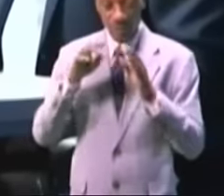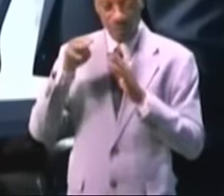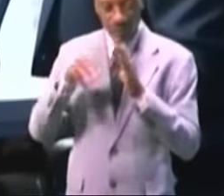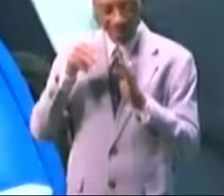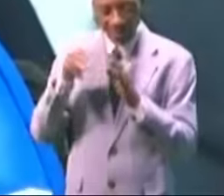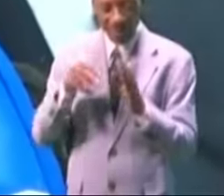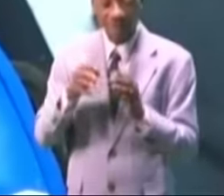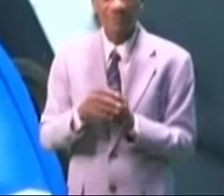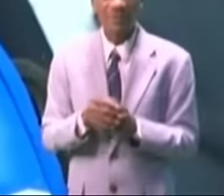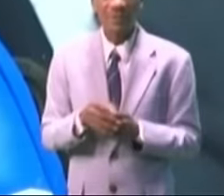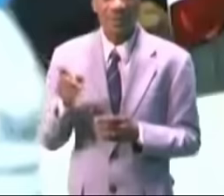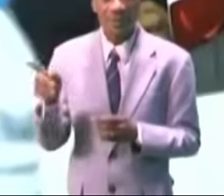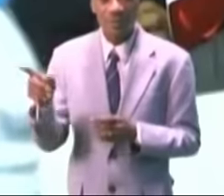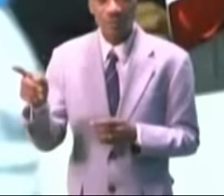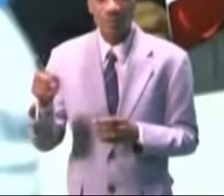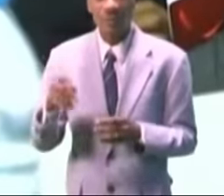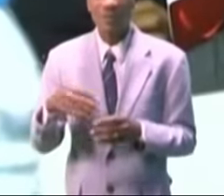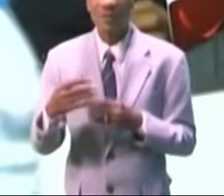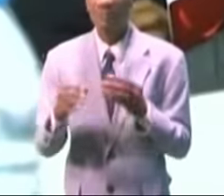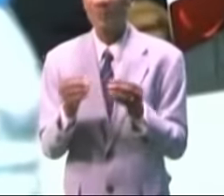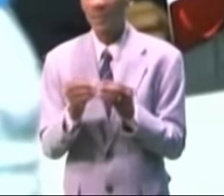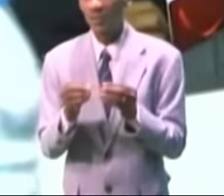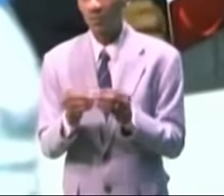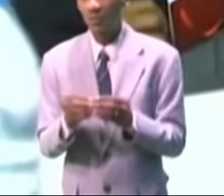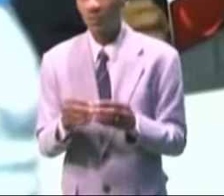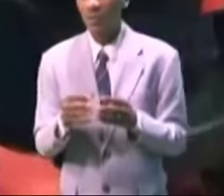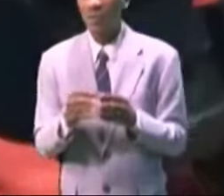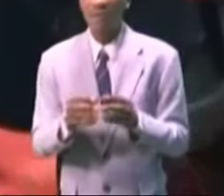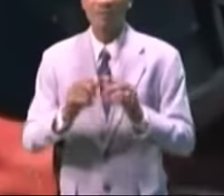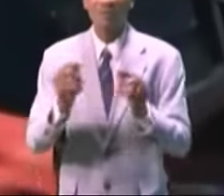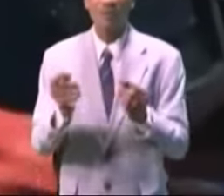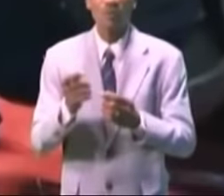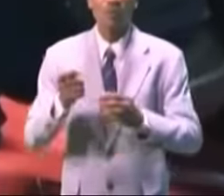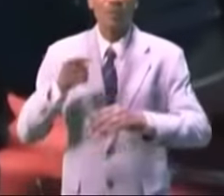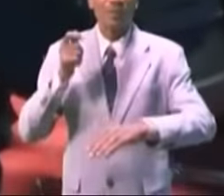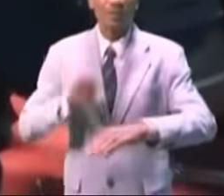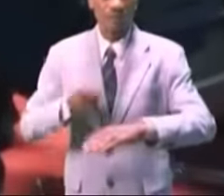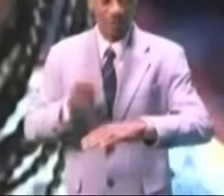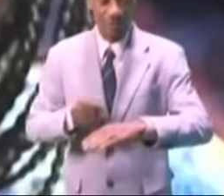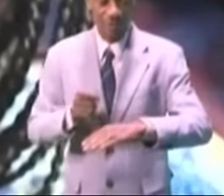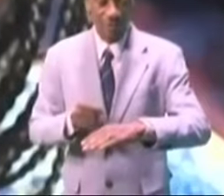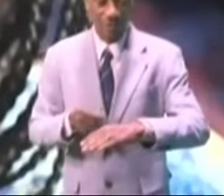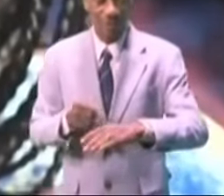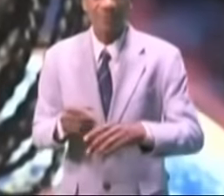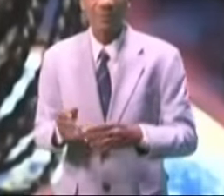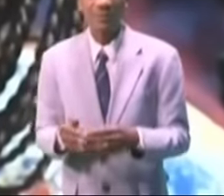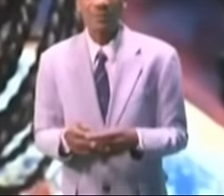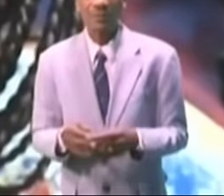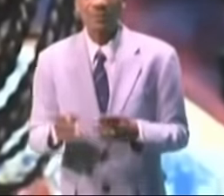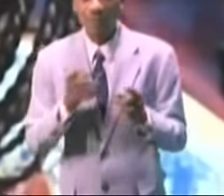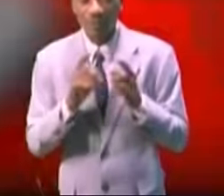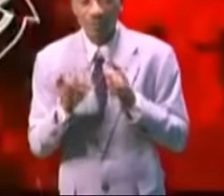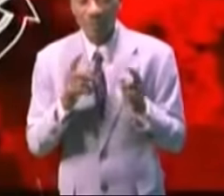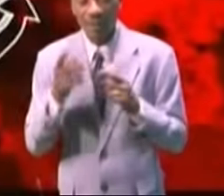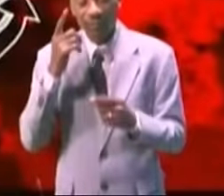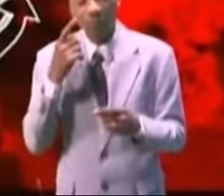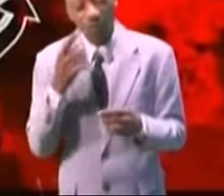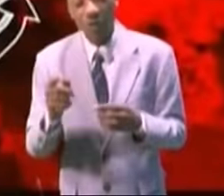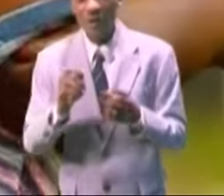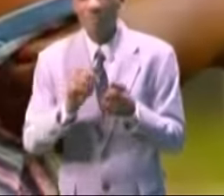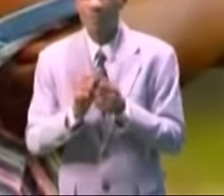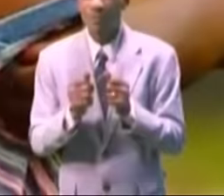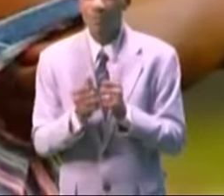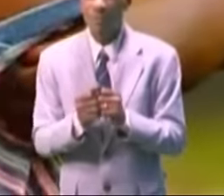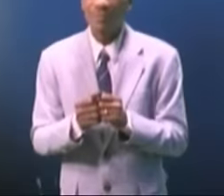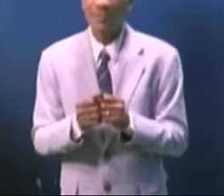de la démarche de la RDC aux instances judiciaires sur la complicité de appel dont la violation des droits humains en RDC. Minerai de